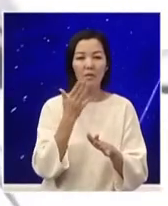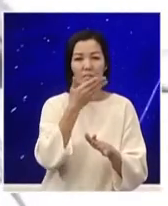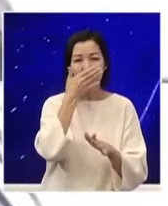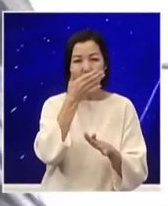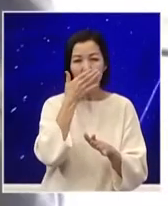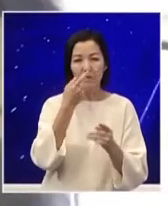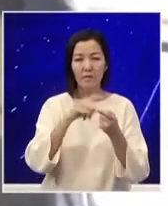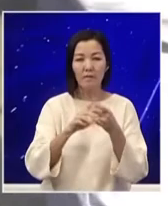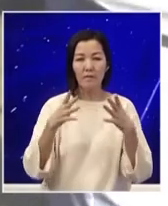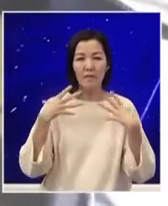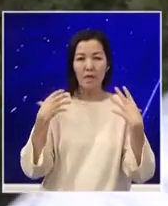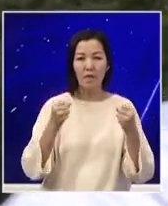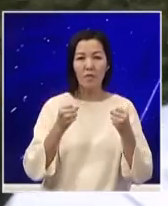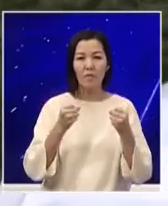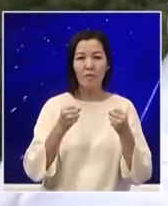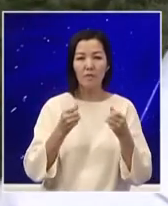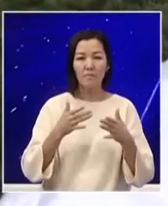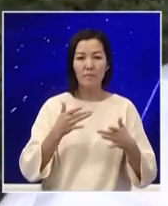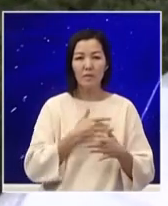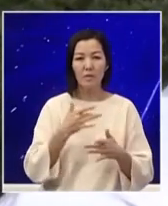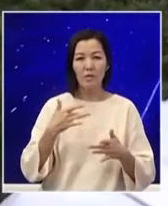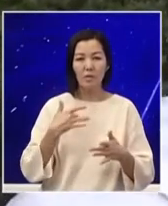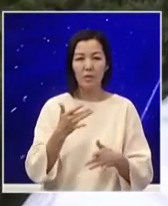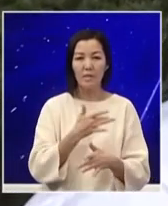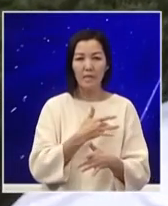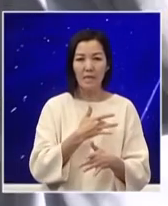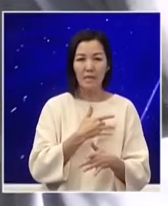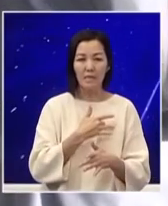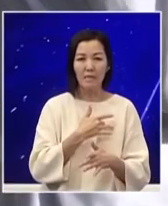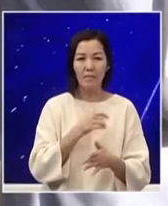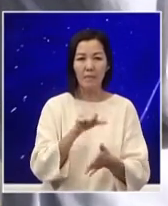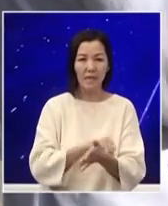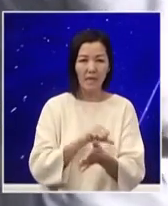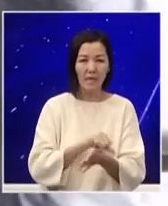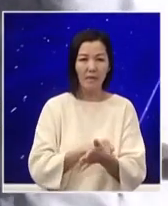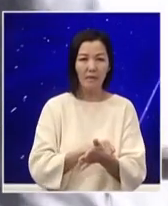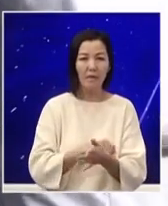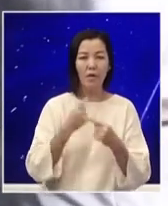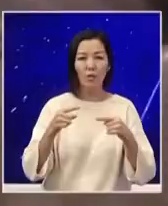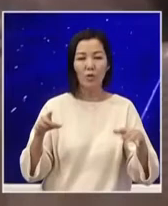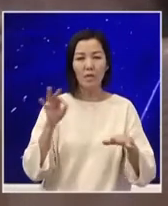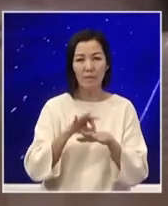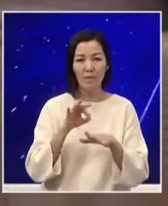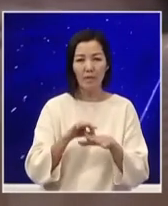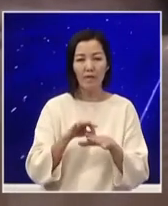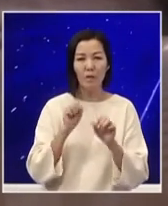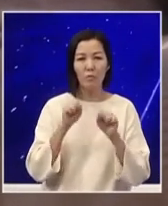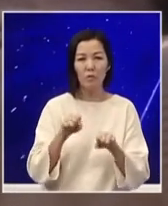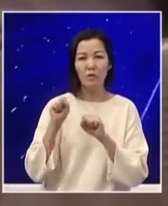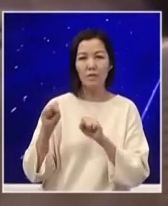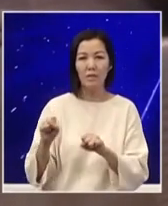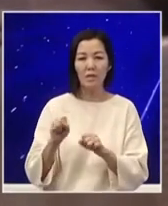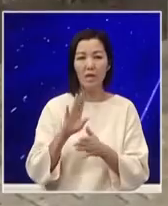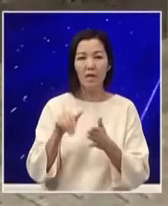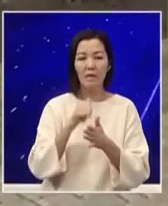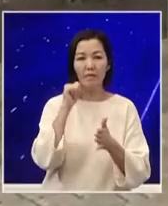жизни и здоровье пациентов с легочными, сердечно-сосудистыми, наркологическими и рядом других заболеваний. Но главная